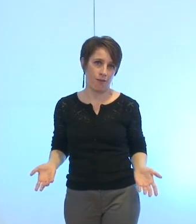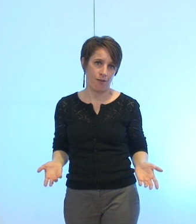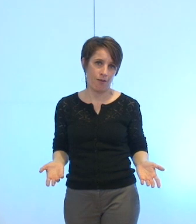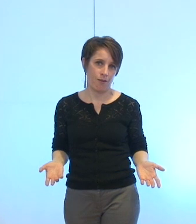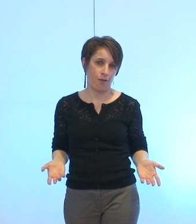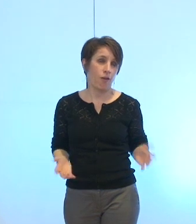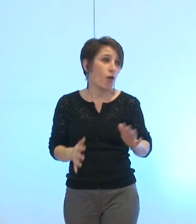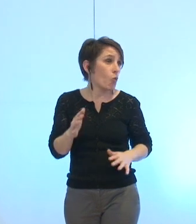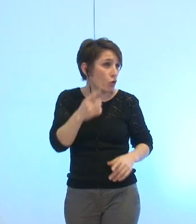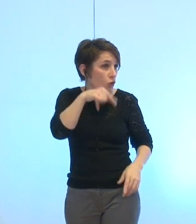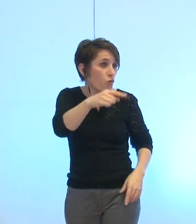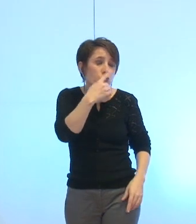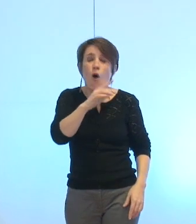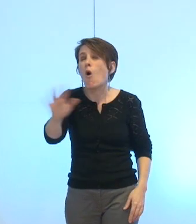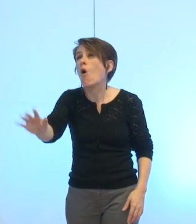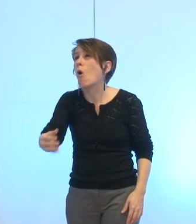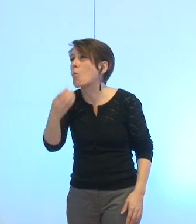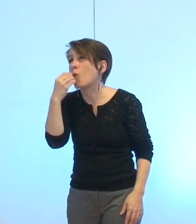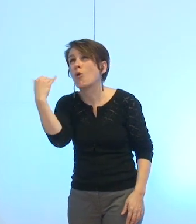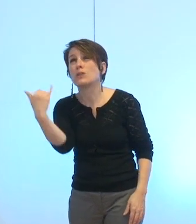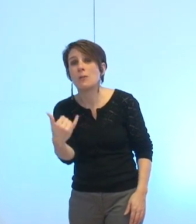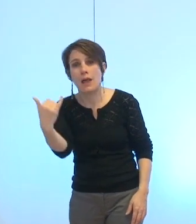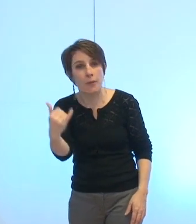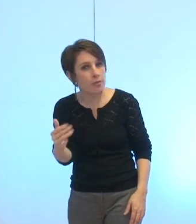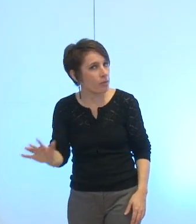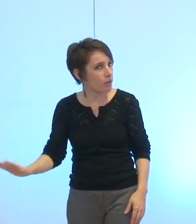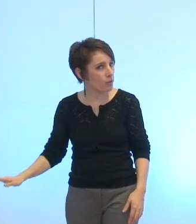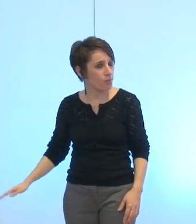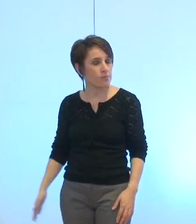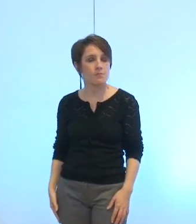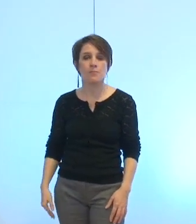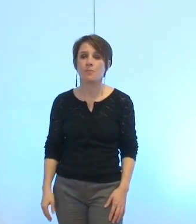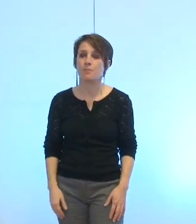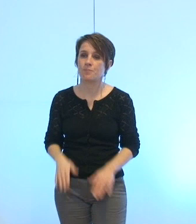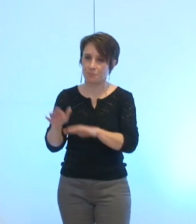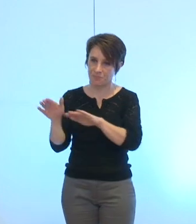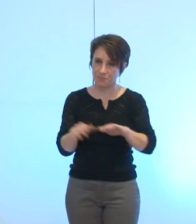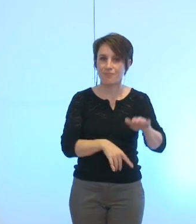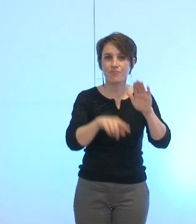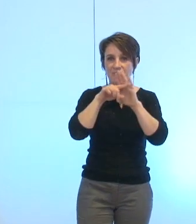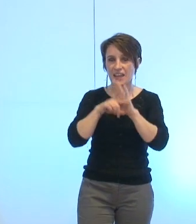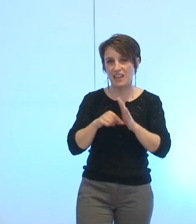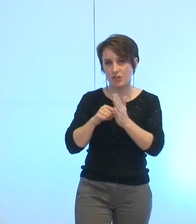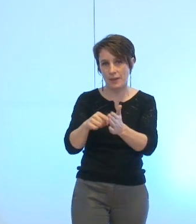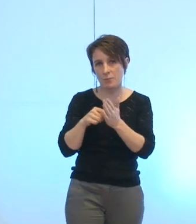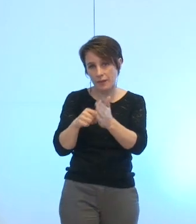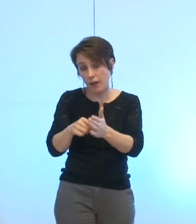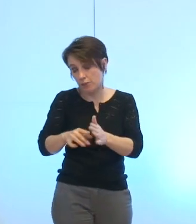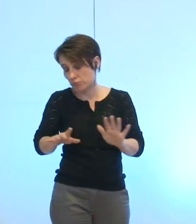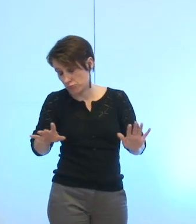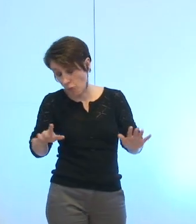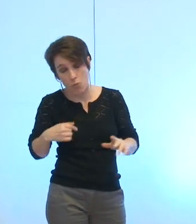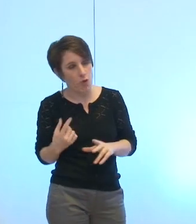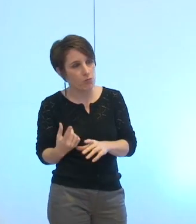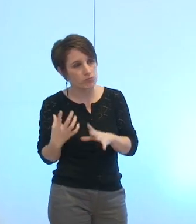d'arrière-garde me direz-vous parler du régime indemnitaire je ne ferai que y aller très rapidement parce que vous